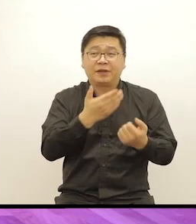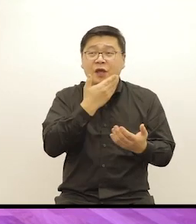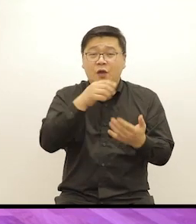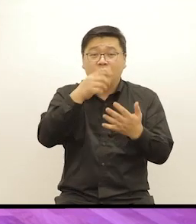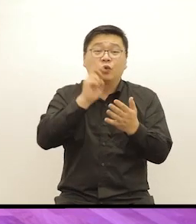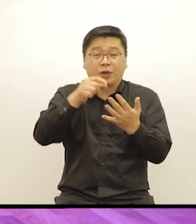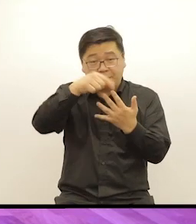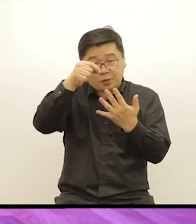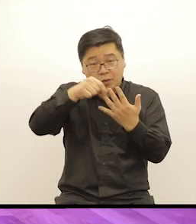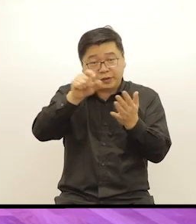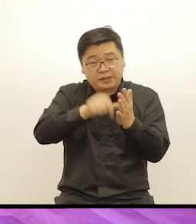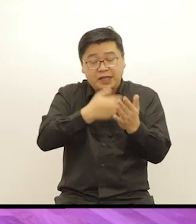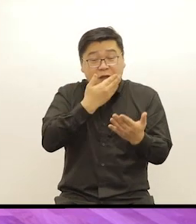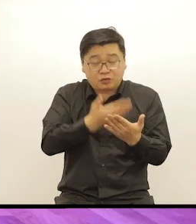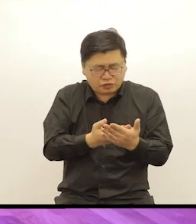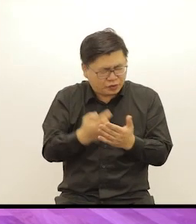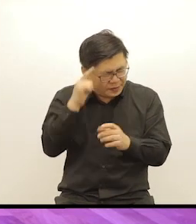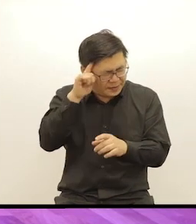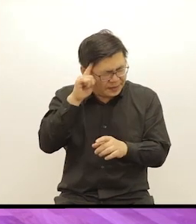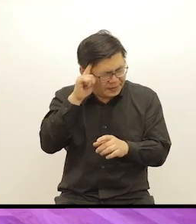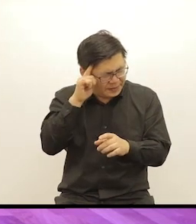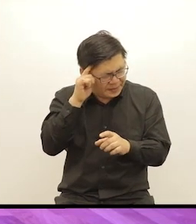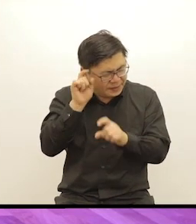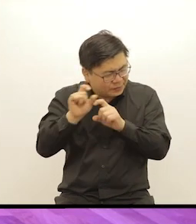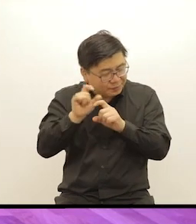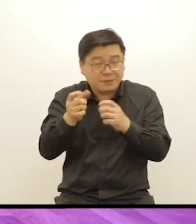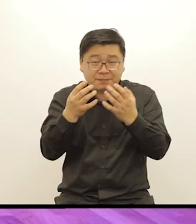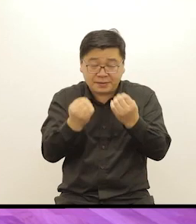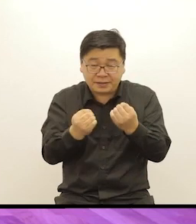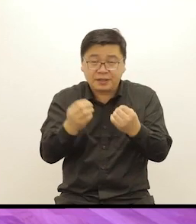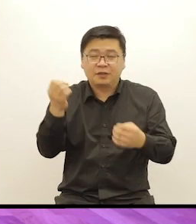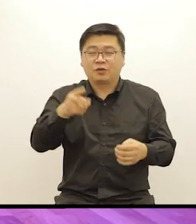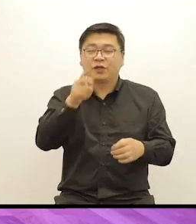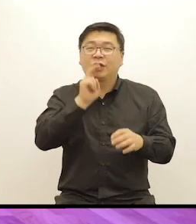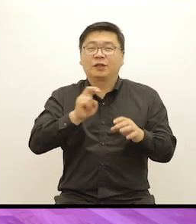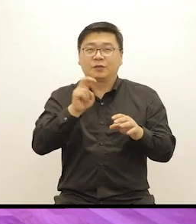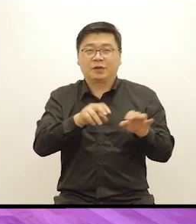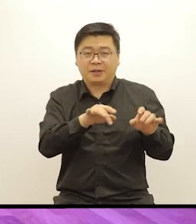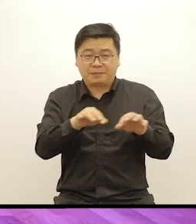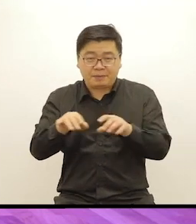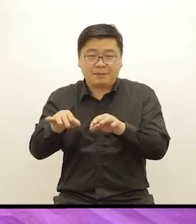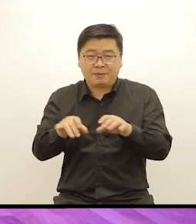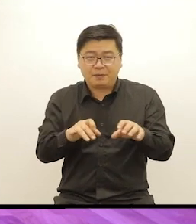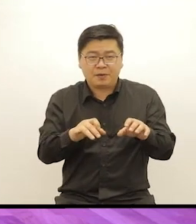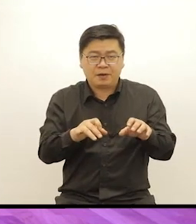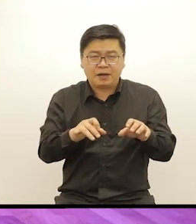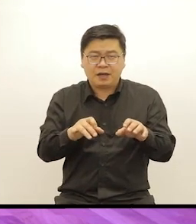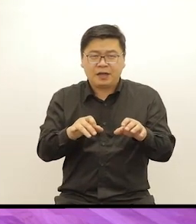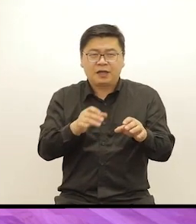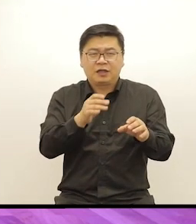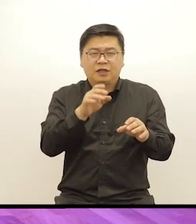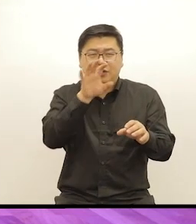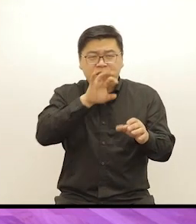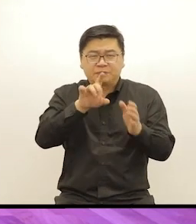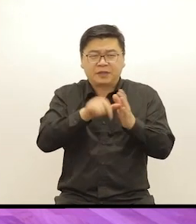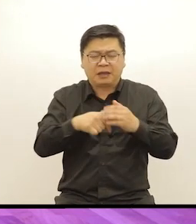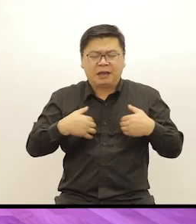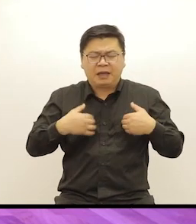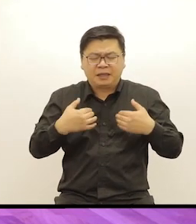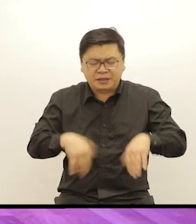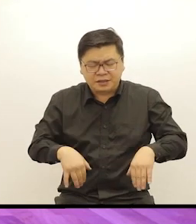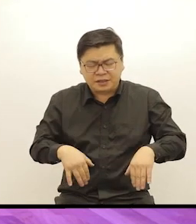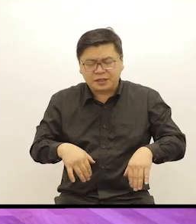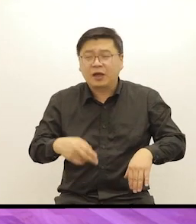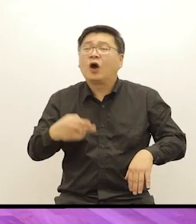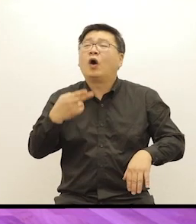더 민감하게 신경을 쓰고 그리고 그 곡을 통해서 나 역시 지치지 않는지 여러 가지 실험을